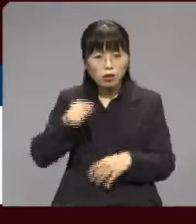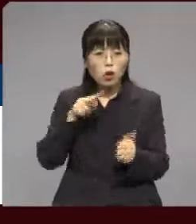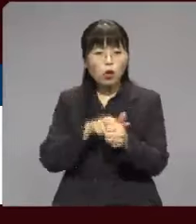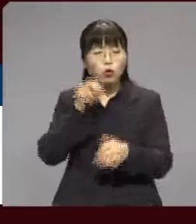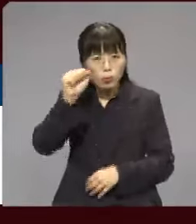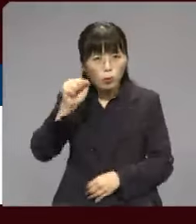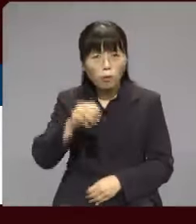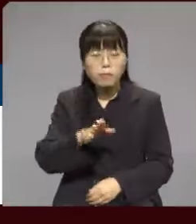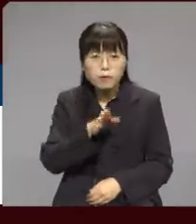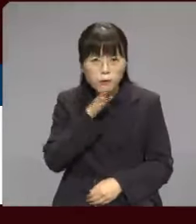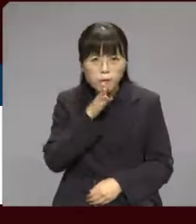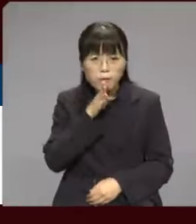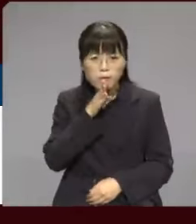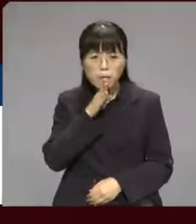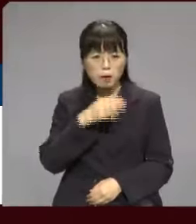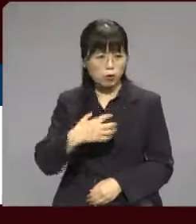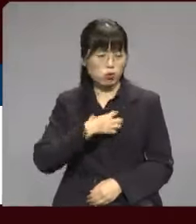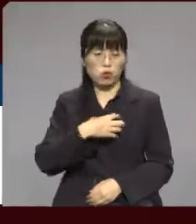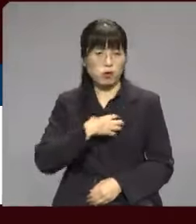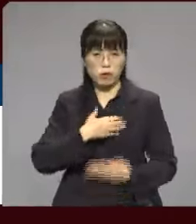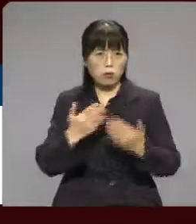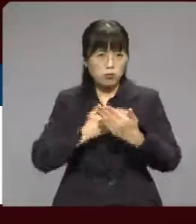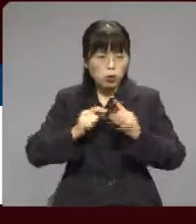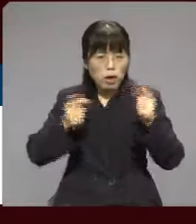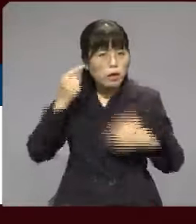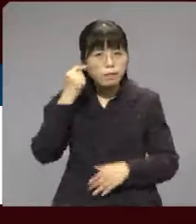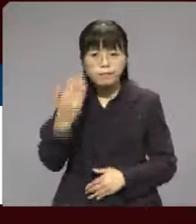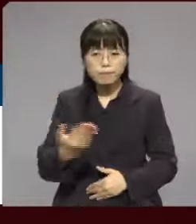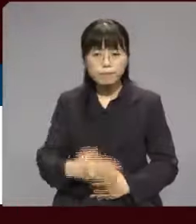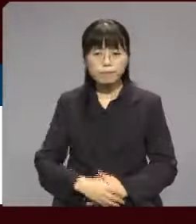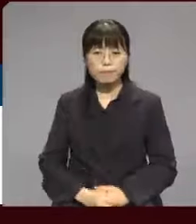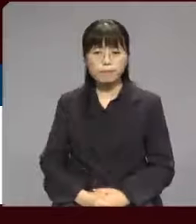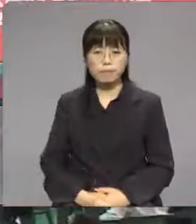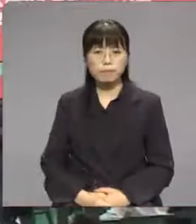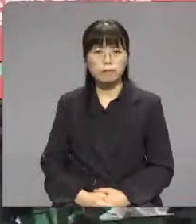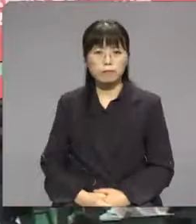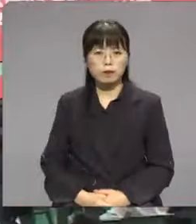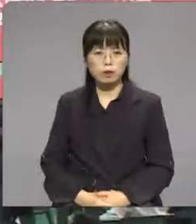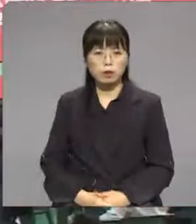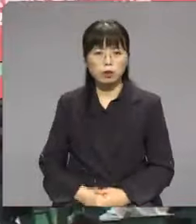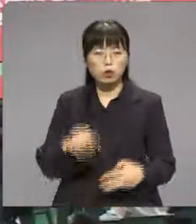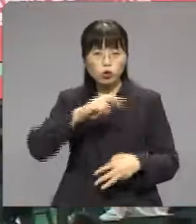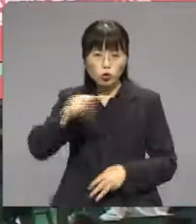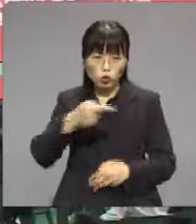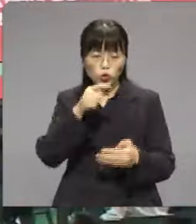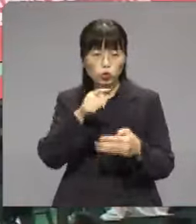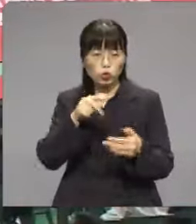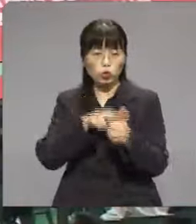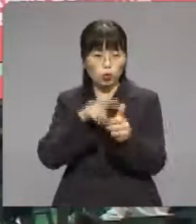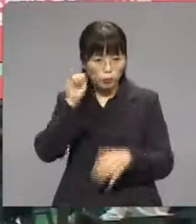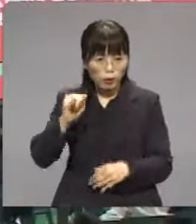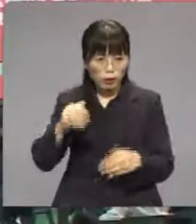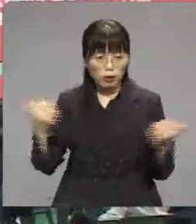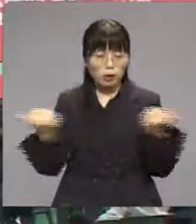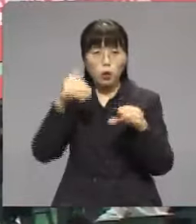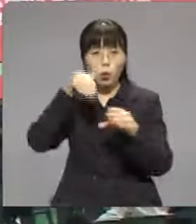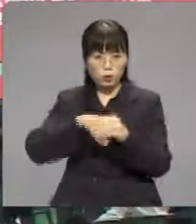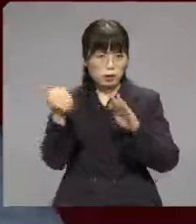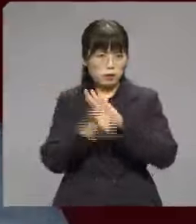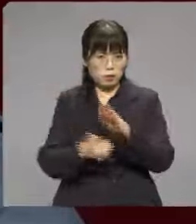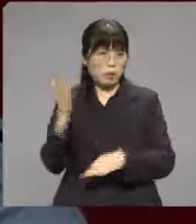후보 여러분들 정말 위험하고 불안하지 않습니까? 윤 후보는 총선 패배 책임론을